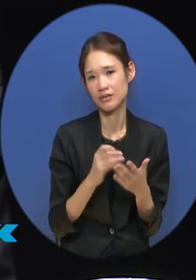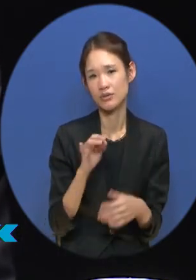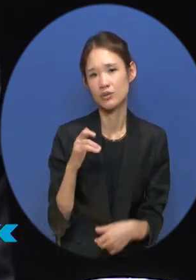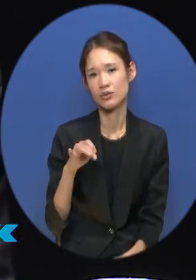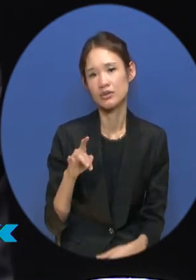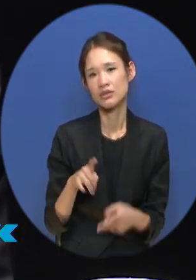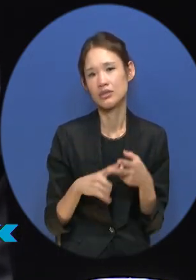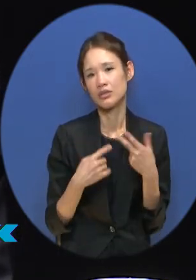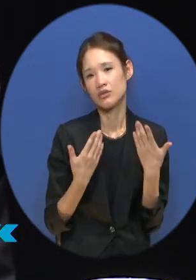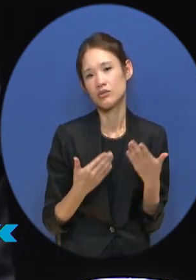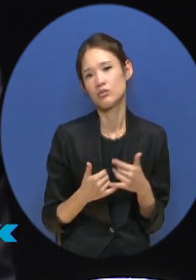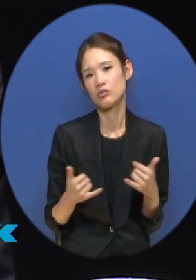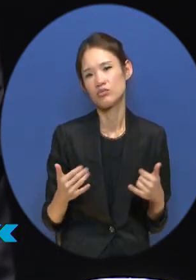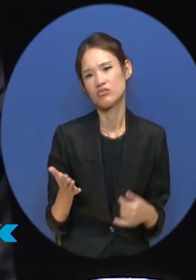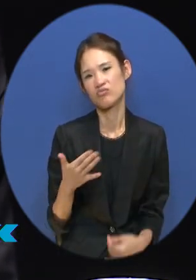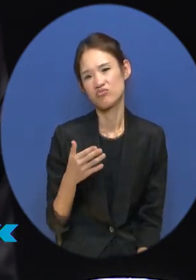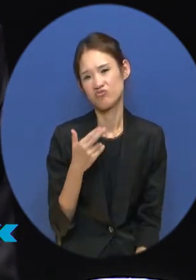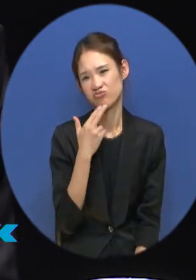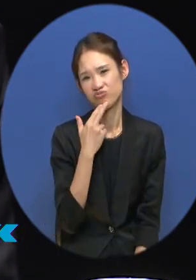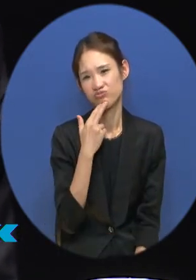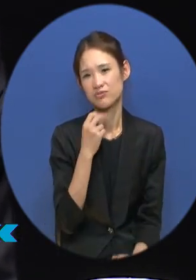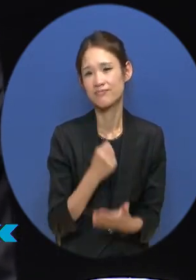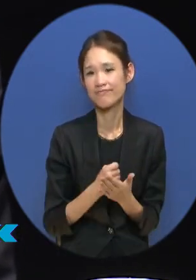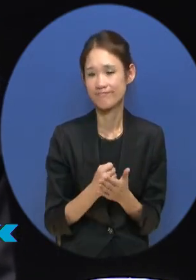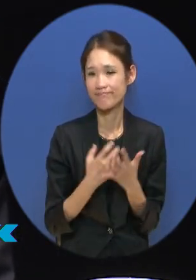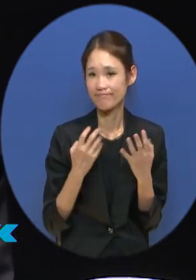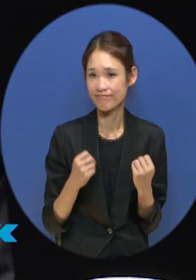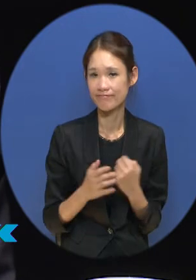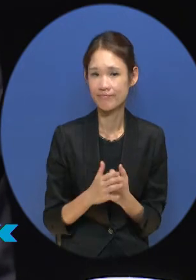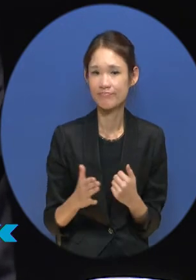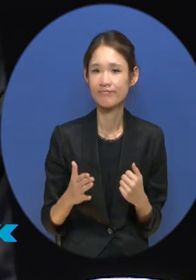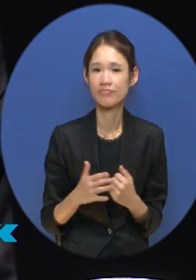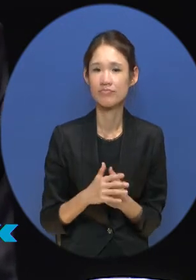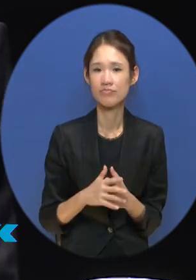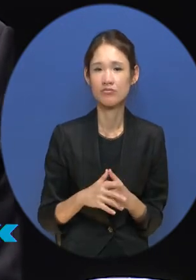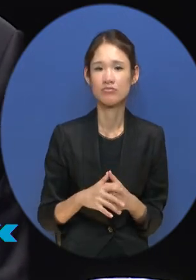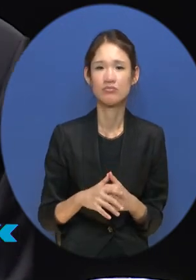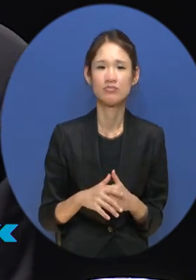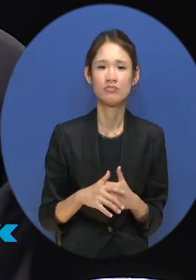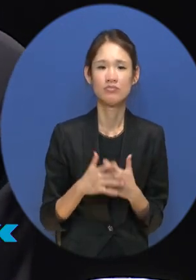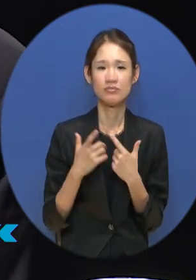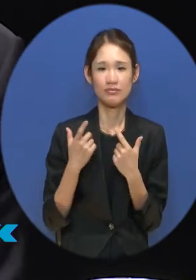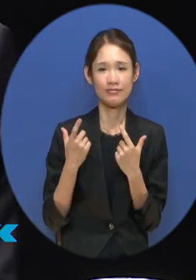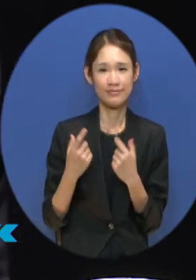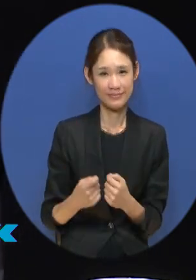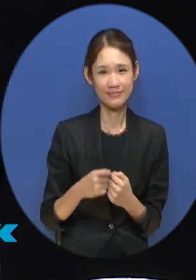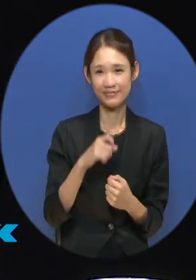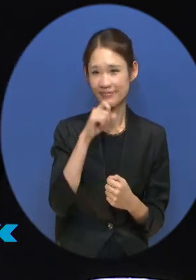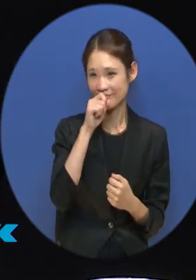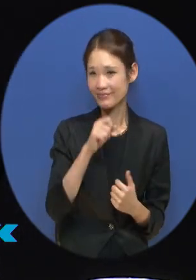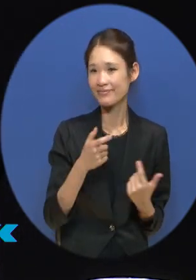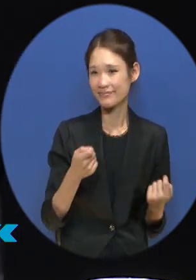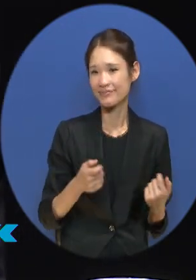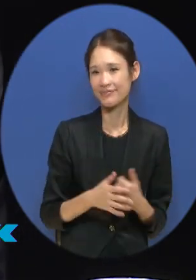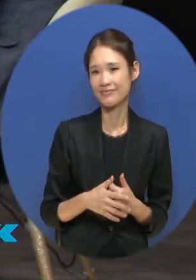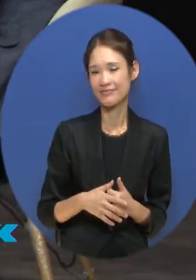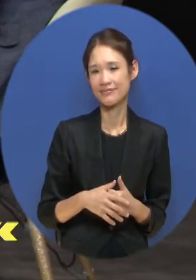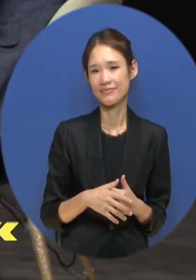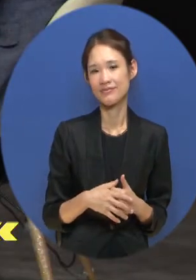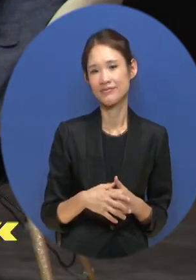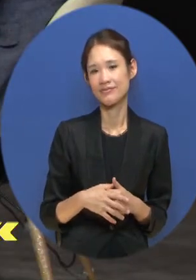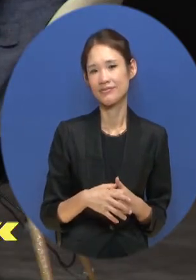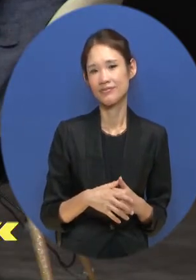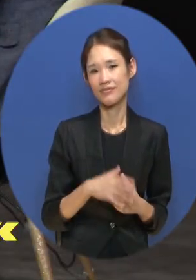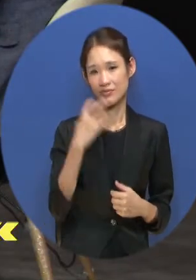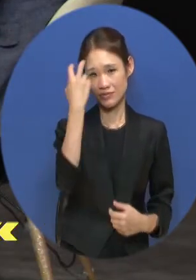이해하시는 분들이 그렇게 많지 않아서 애로사항이 많았습니다. 지금이 이제 그런 것들을 이제 해야 될 적기에 시기 아닌가 생각을 하고 있습니다. 이제 우리가